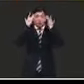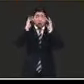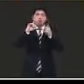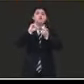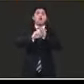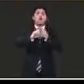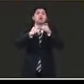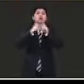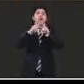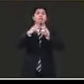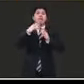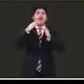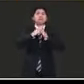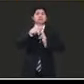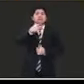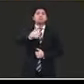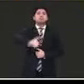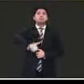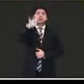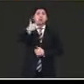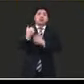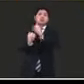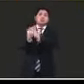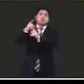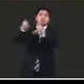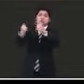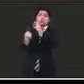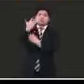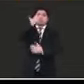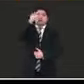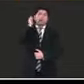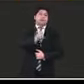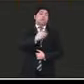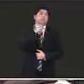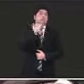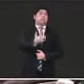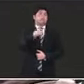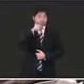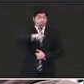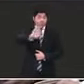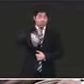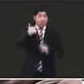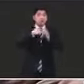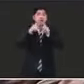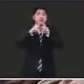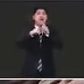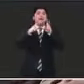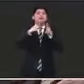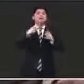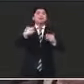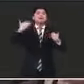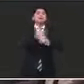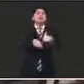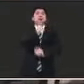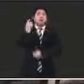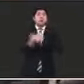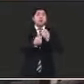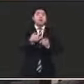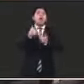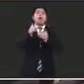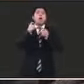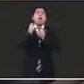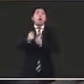Cemevi Başkanlığı kurma kararı aldı artık Cemevi hizmetlerinden eğitim